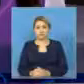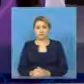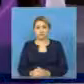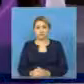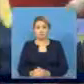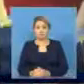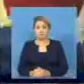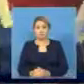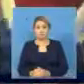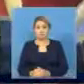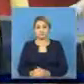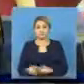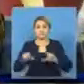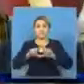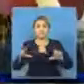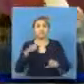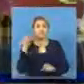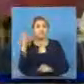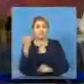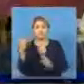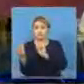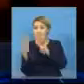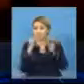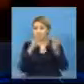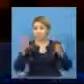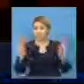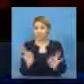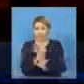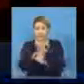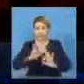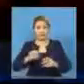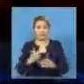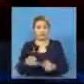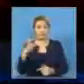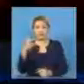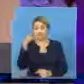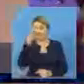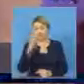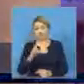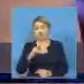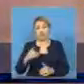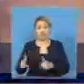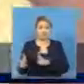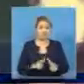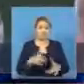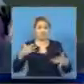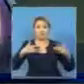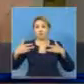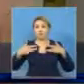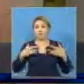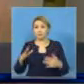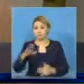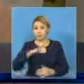жоғары бұнда. Мектеп қызығын әдемі би әуезді әнмен ұштастырып, небәрі 2 айда дайындалған спектакль көрерменнің көңілінен